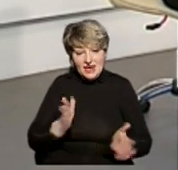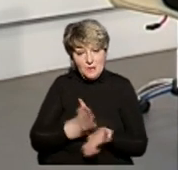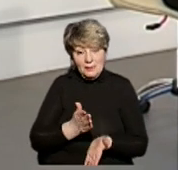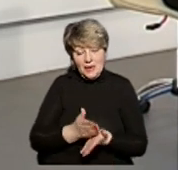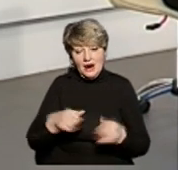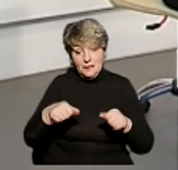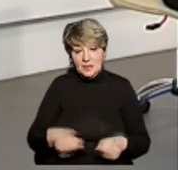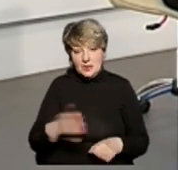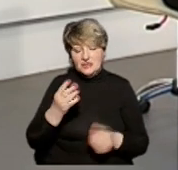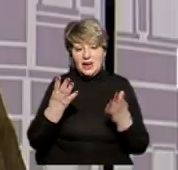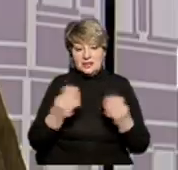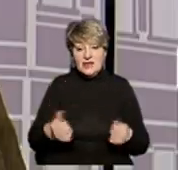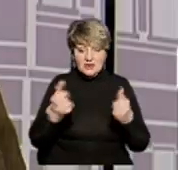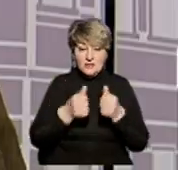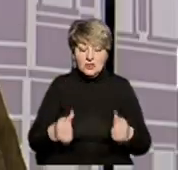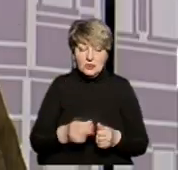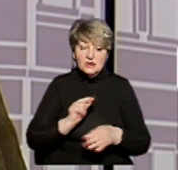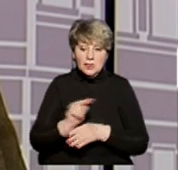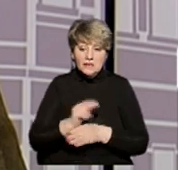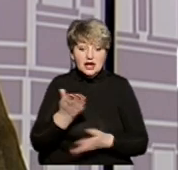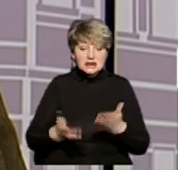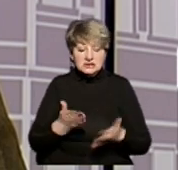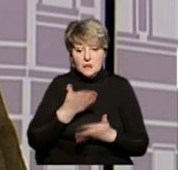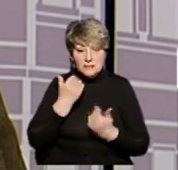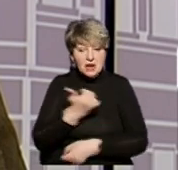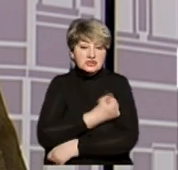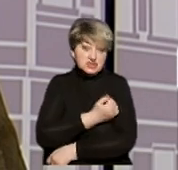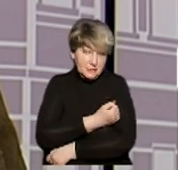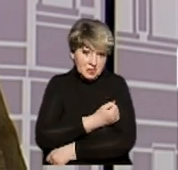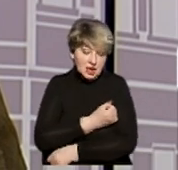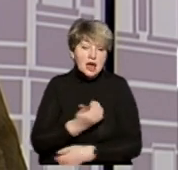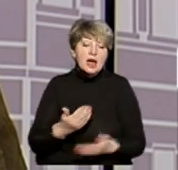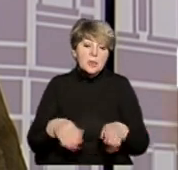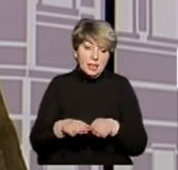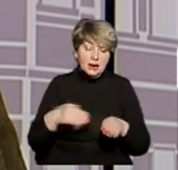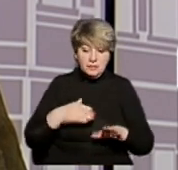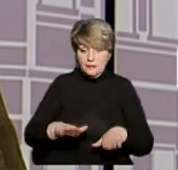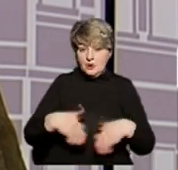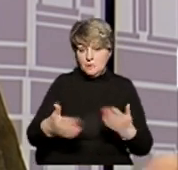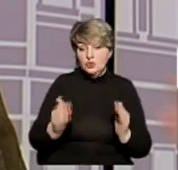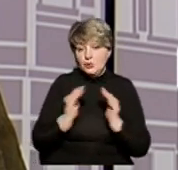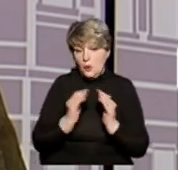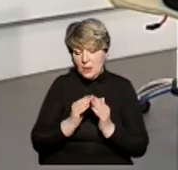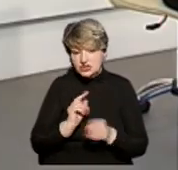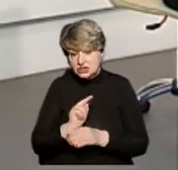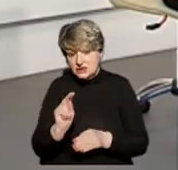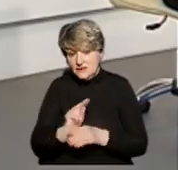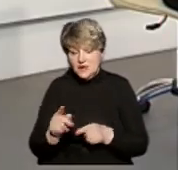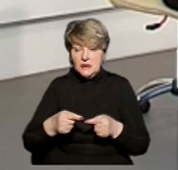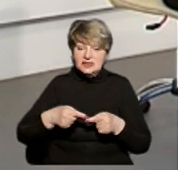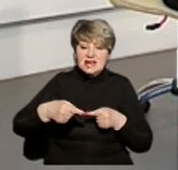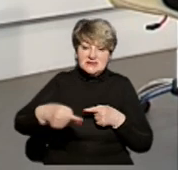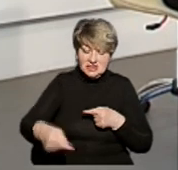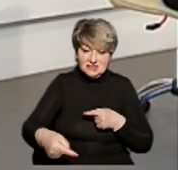на денну форму навчання дітей, які не мають щеплення. Тобто таким дітям ми пропонуємо домашнє навчання,